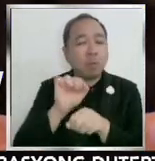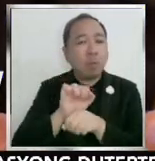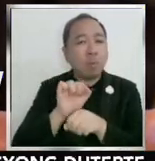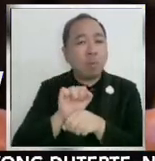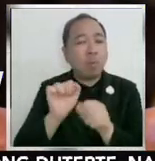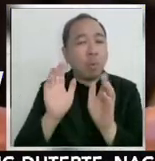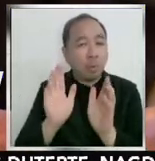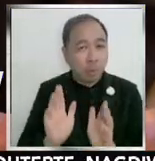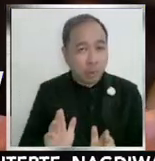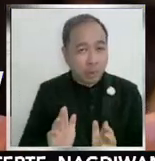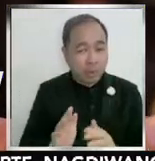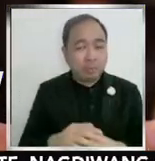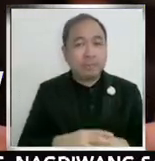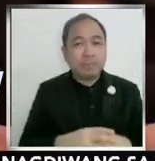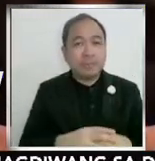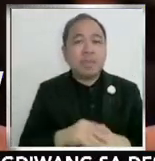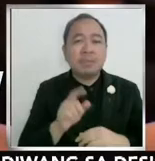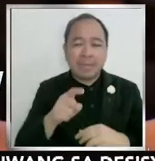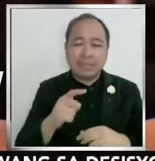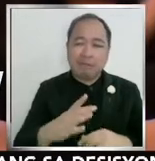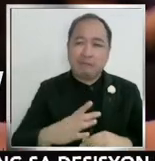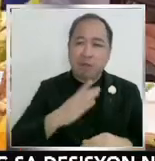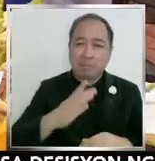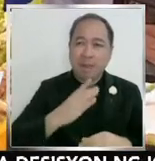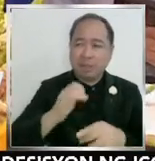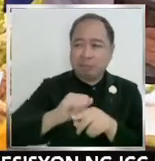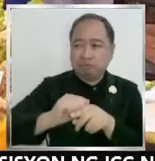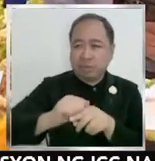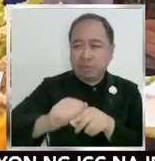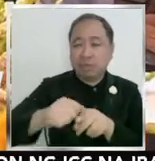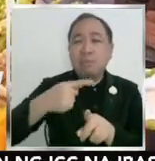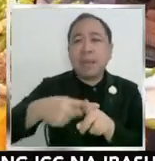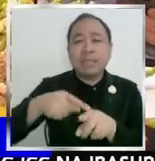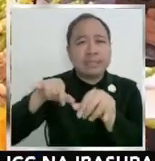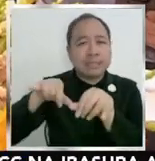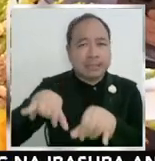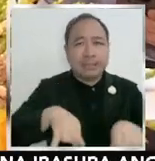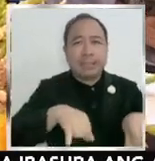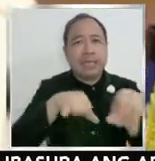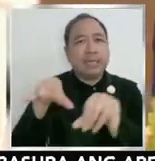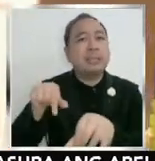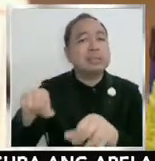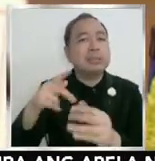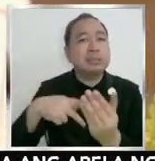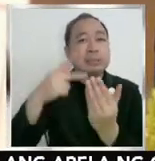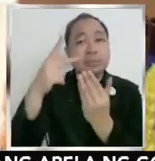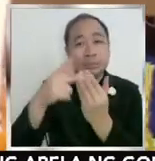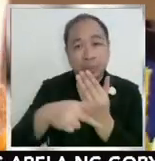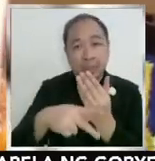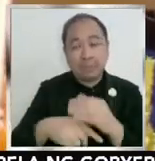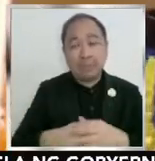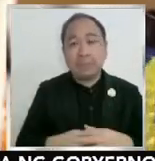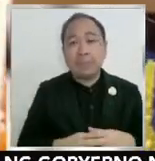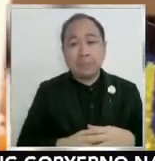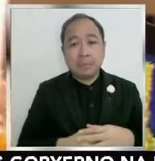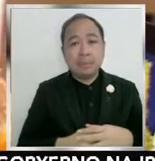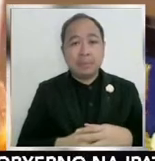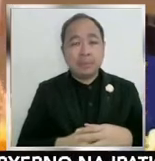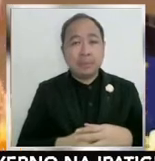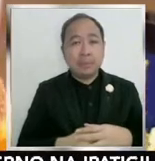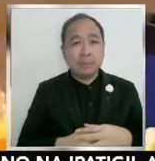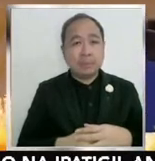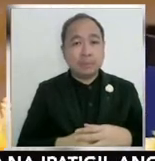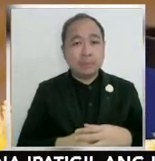time standardize the training programs. Para sa GMA Integrated News, Marisol